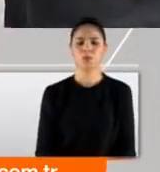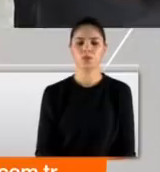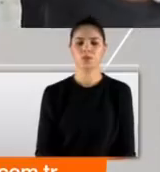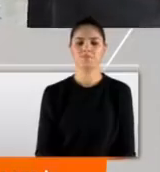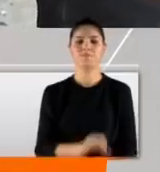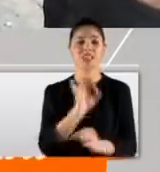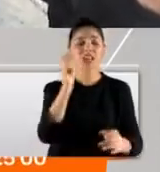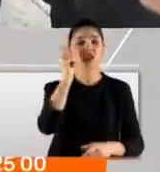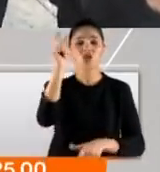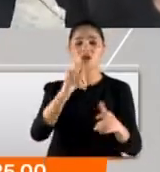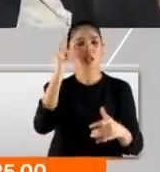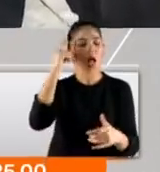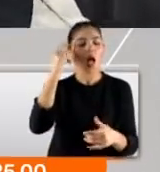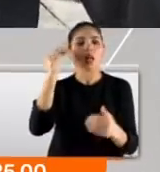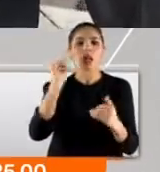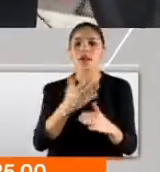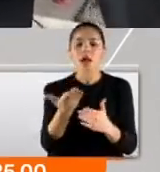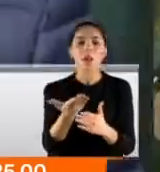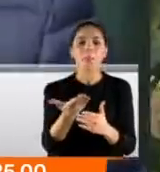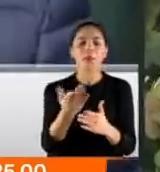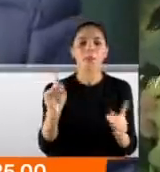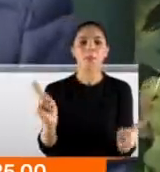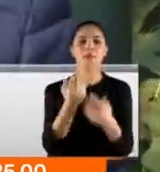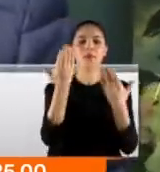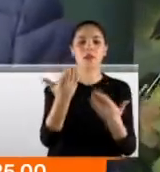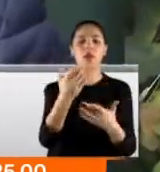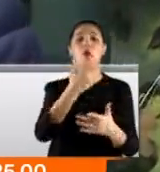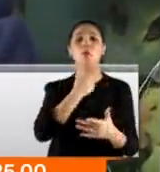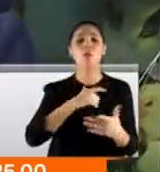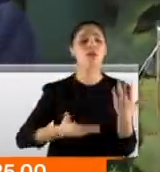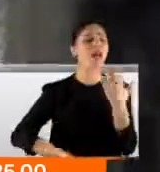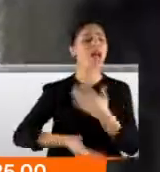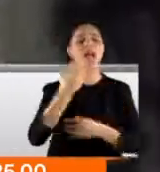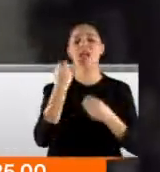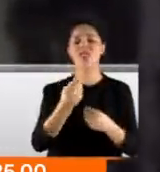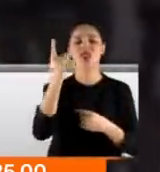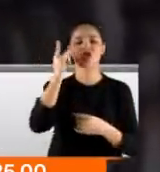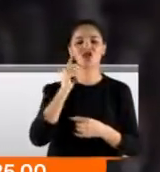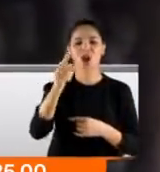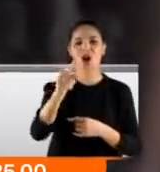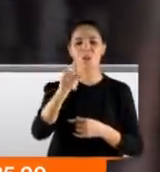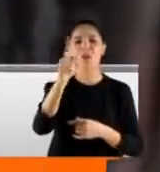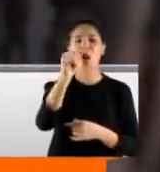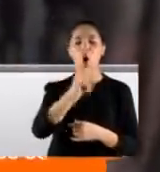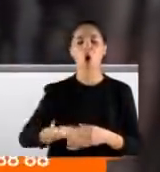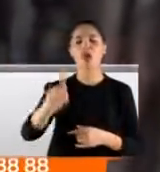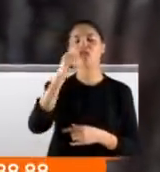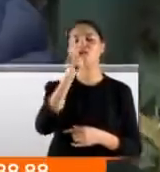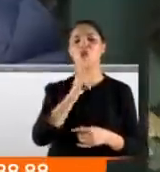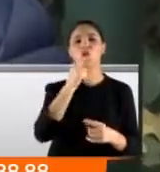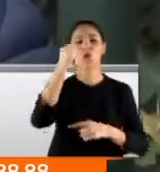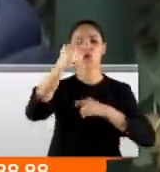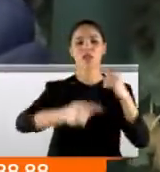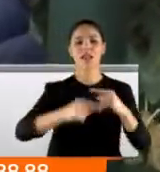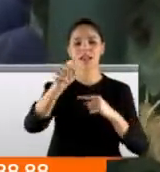Hiç insanın aklına hayaline gelmeyecek bir şey. Boğaz'daki en güzel yalı camii buydu. 17. yüzyılın ikinci döneminde